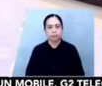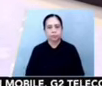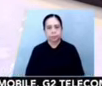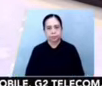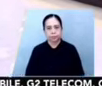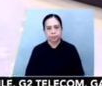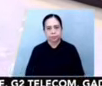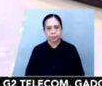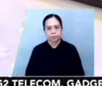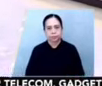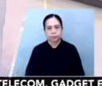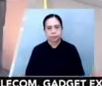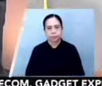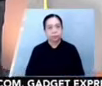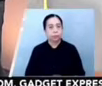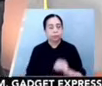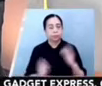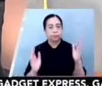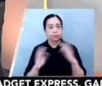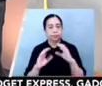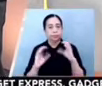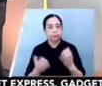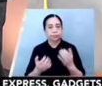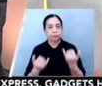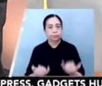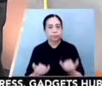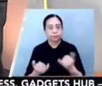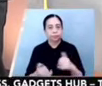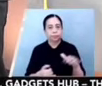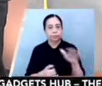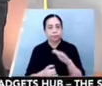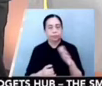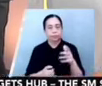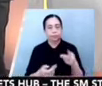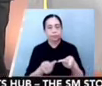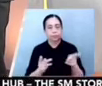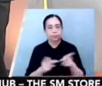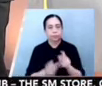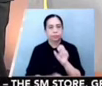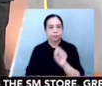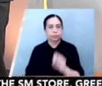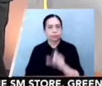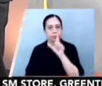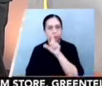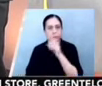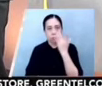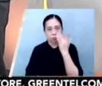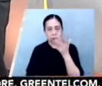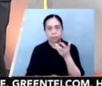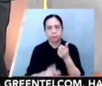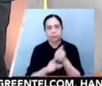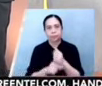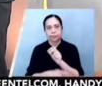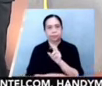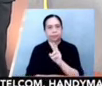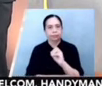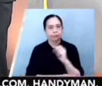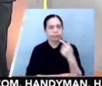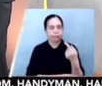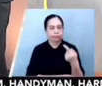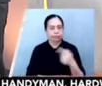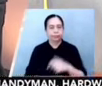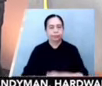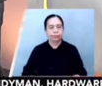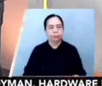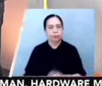walang face to face classes Ngayong araw ang maraming lugar sa Southern Luzon dahil sa epekto ng volcanic smug o vog mula sa